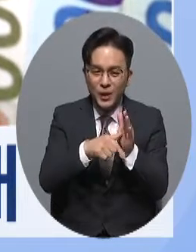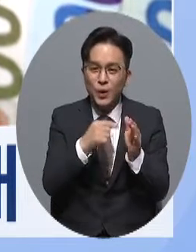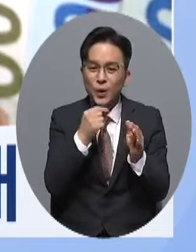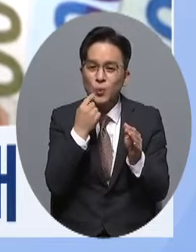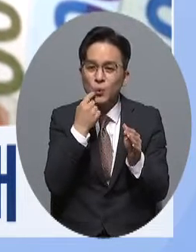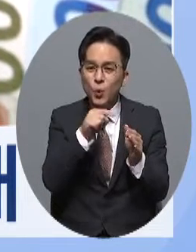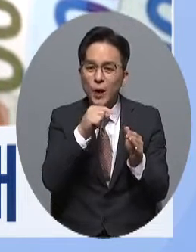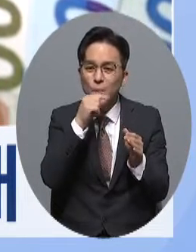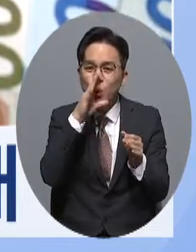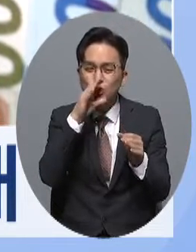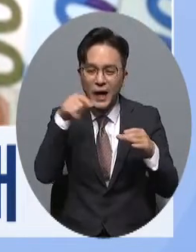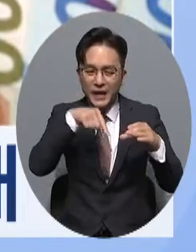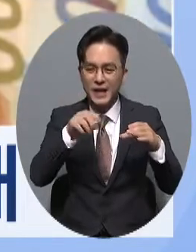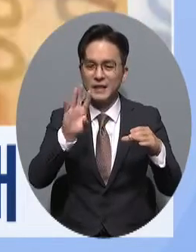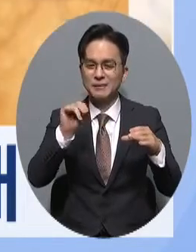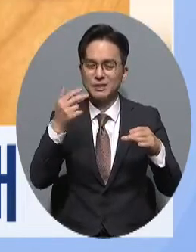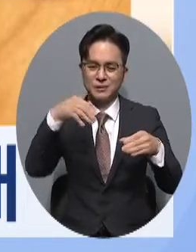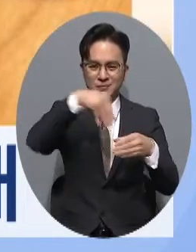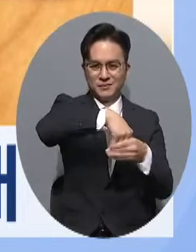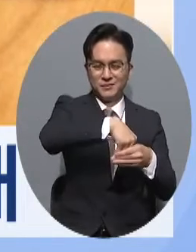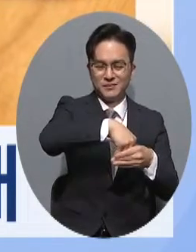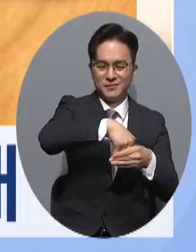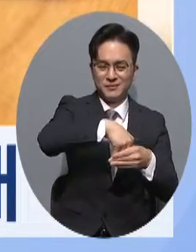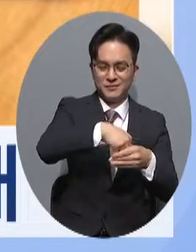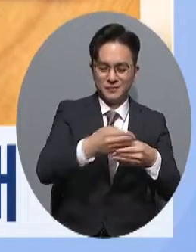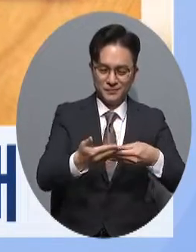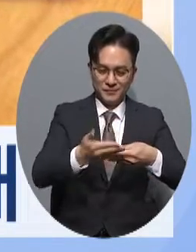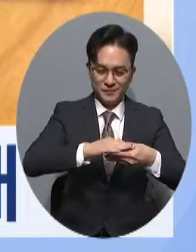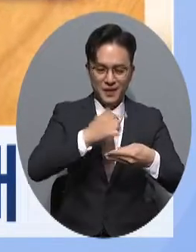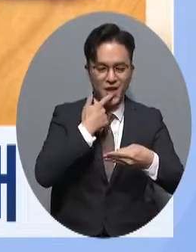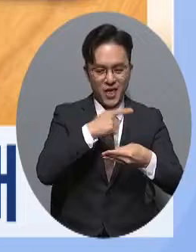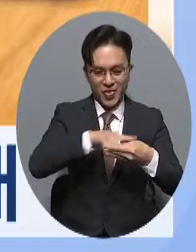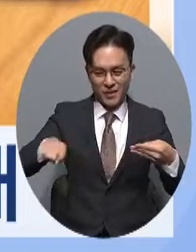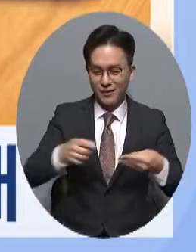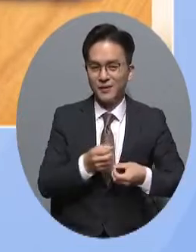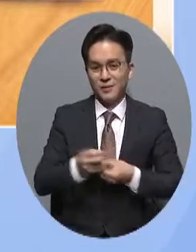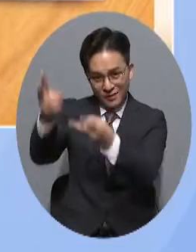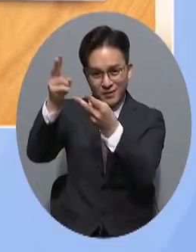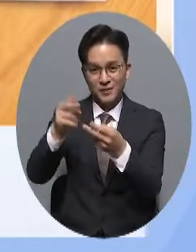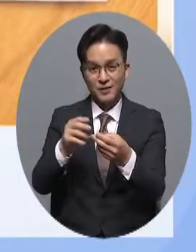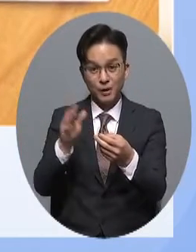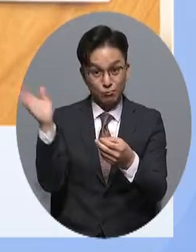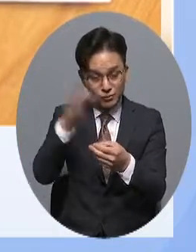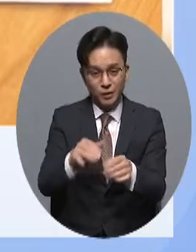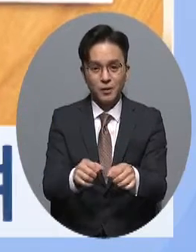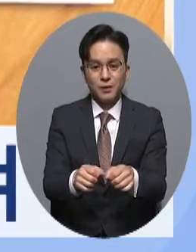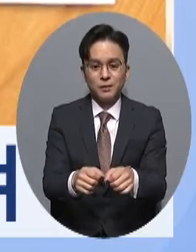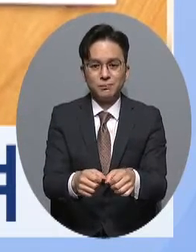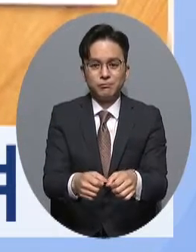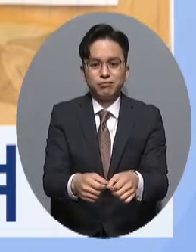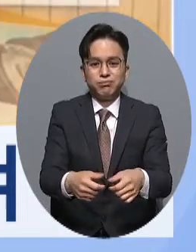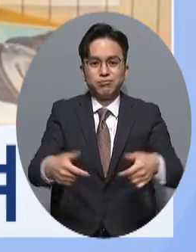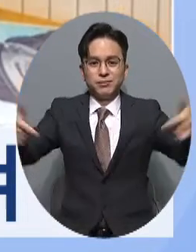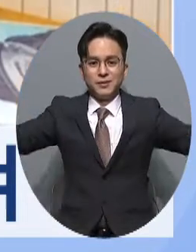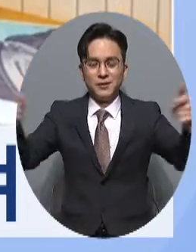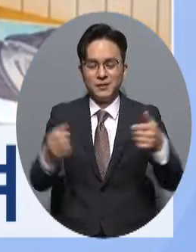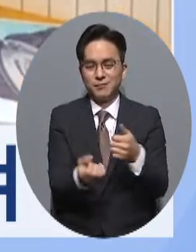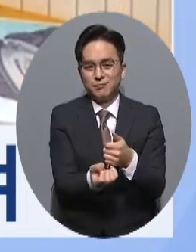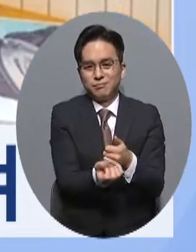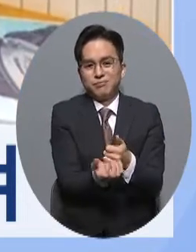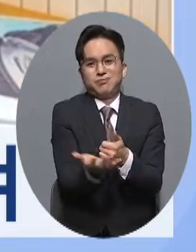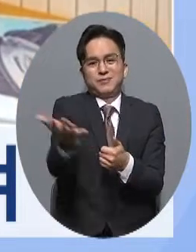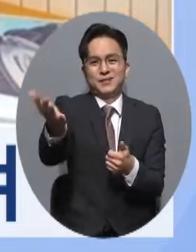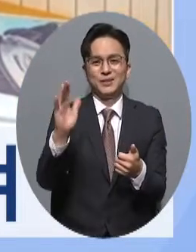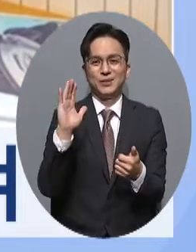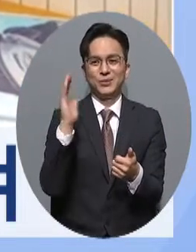뭐 19대 1일 때도 계속 법이 발인됐습니다만 지나치게 어떻게 보면은 그 노조를 보호하고 불법 파업을 어떻게 보면